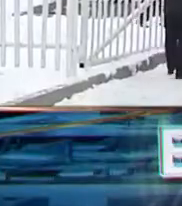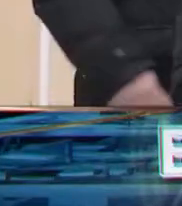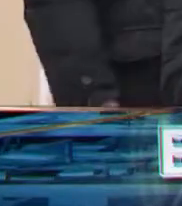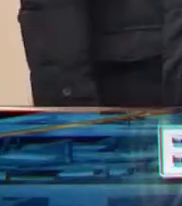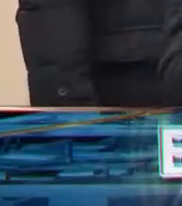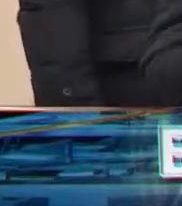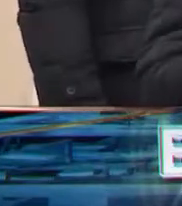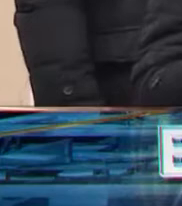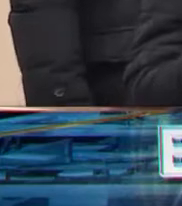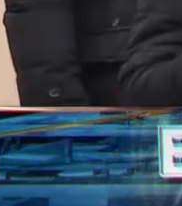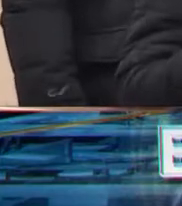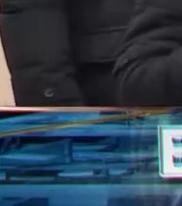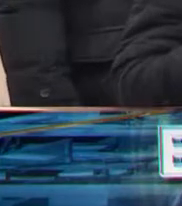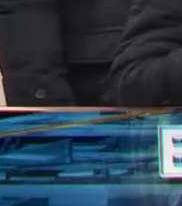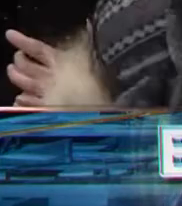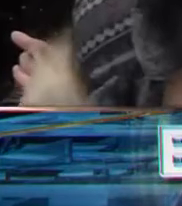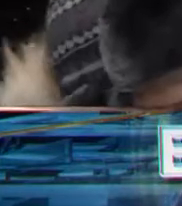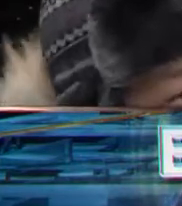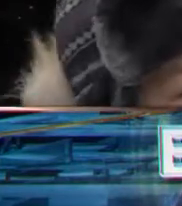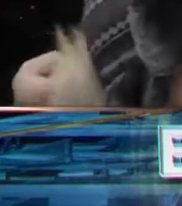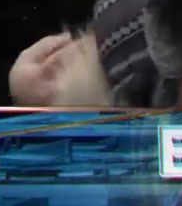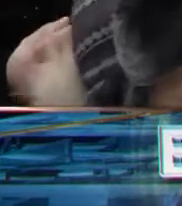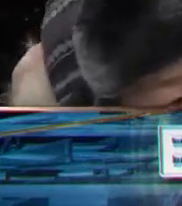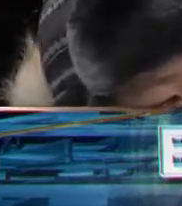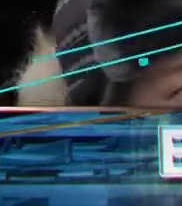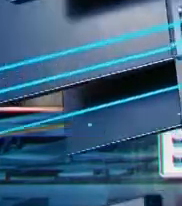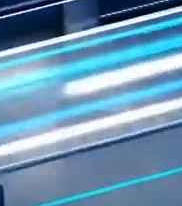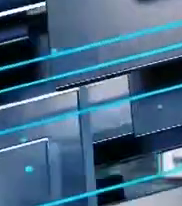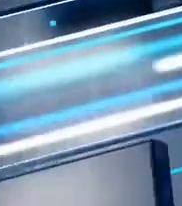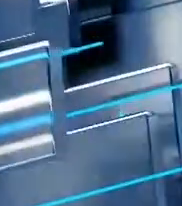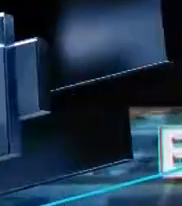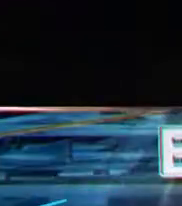Тәуелсіздік тартуы бүгін Талдықорғанда 120 отбасы баспаналы болды.